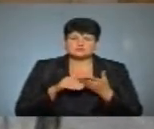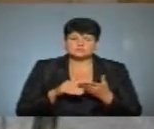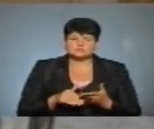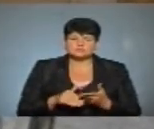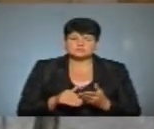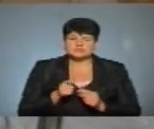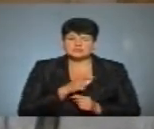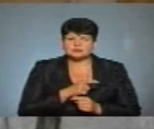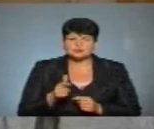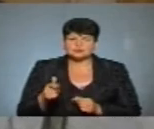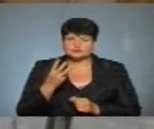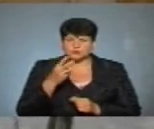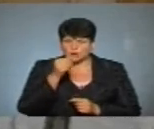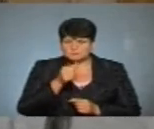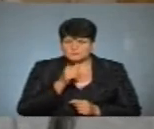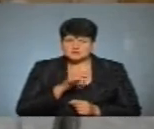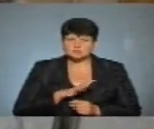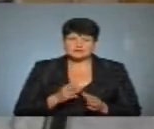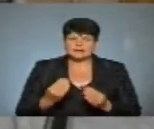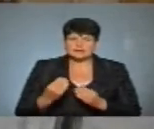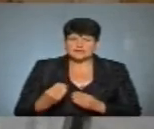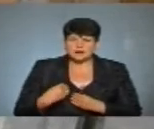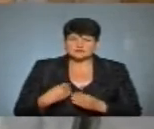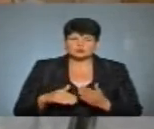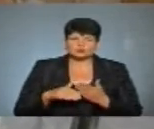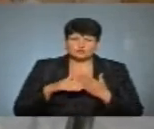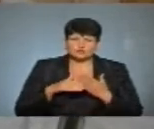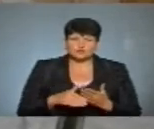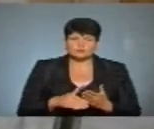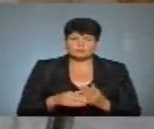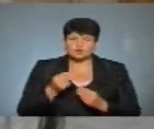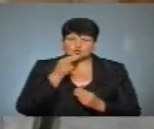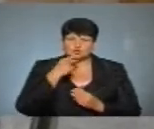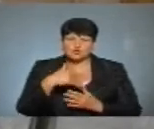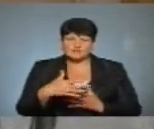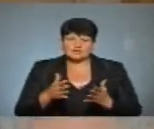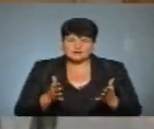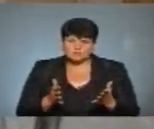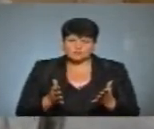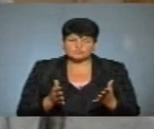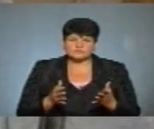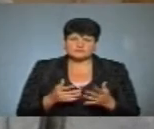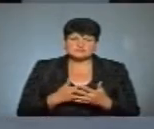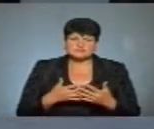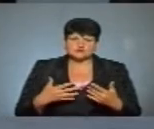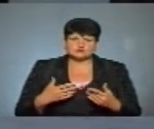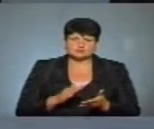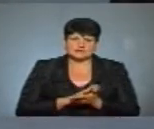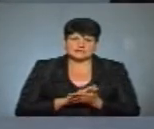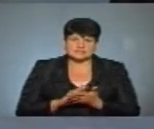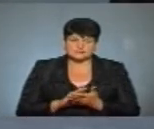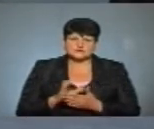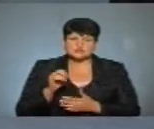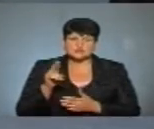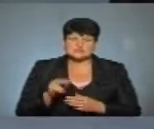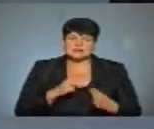На протязі 3 місяців була нам надана допомога в продуктових наборах, в засобах гігієни. Соціальна